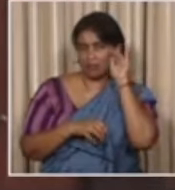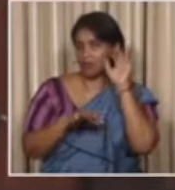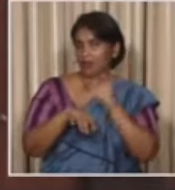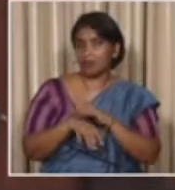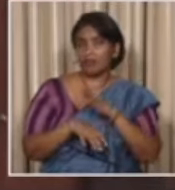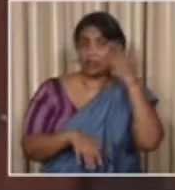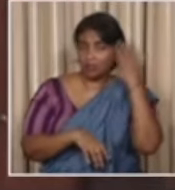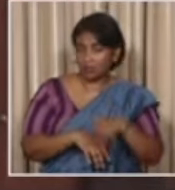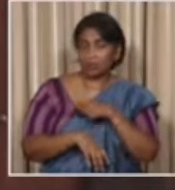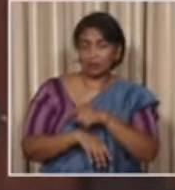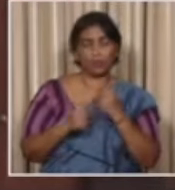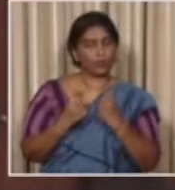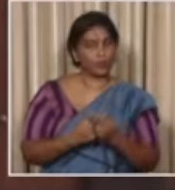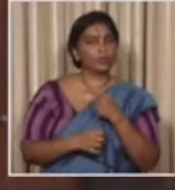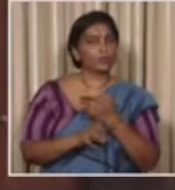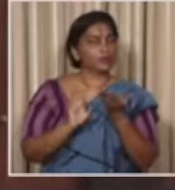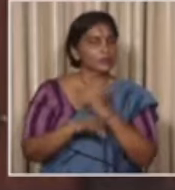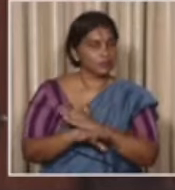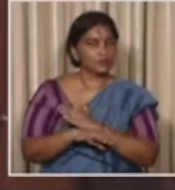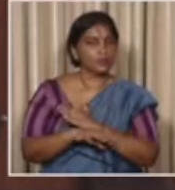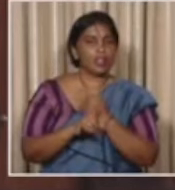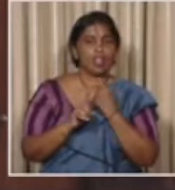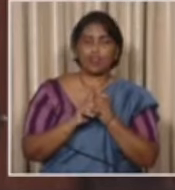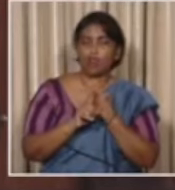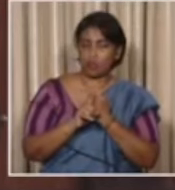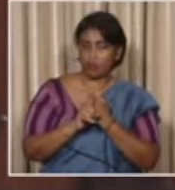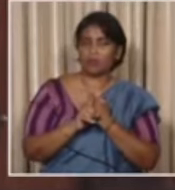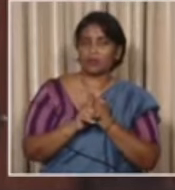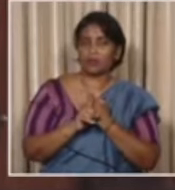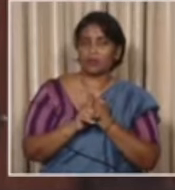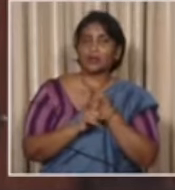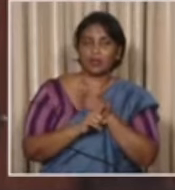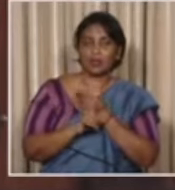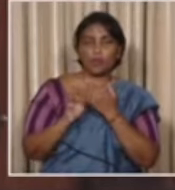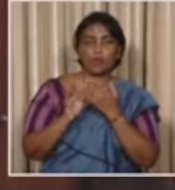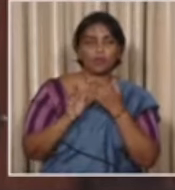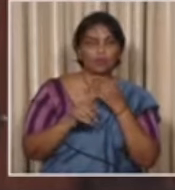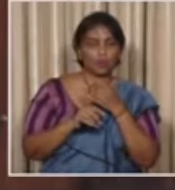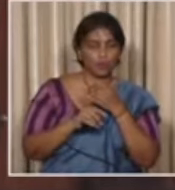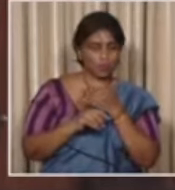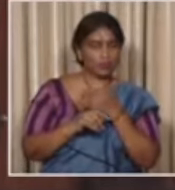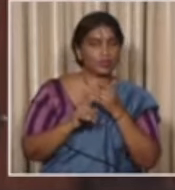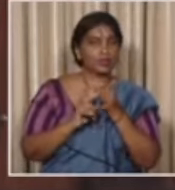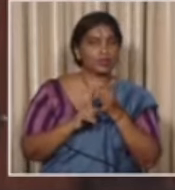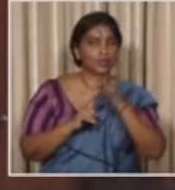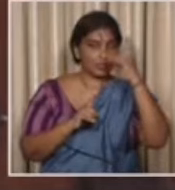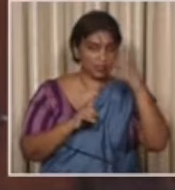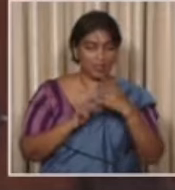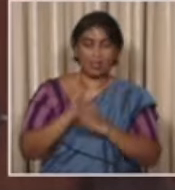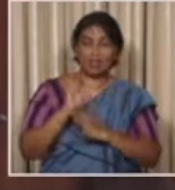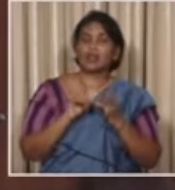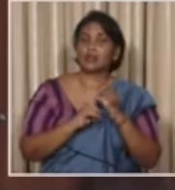මේ මරණය සිදු වෙච්ච ගමන් එවකට කරුණා එහෙම නැත්නම් විනායක මූර්ති මුරලිදරන් උප නියෝජ්‍ය අමාත්‍යරිට